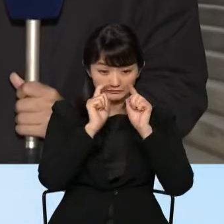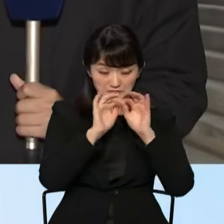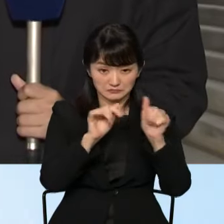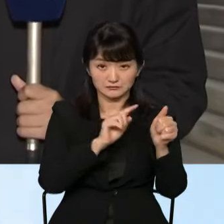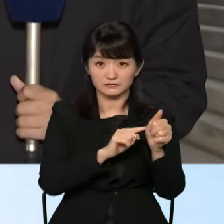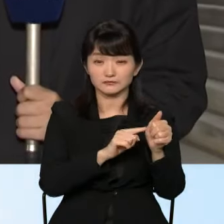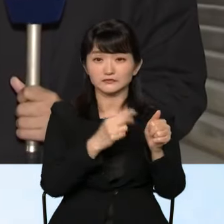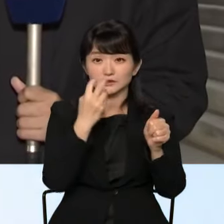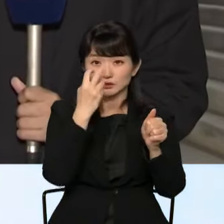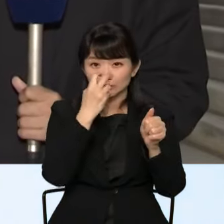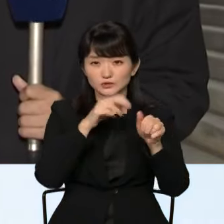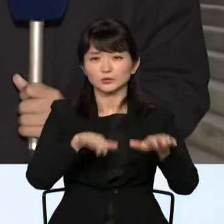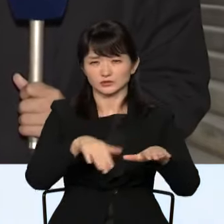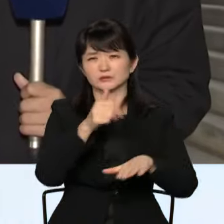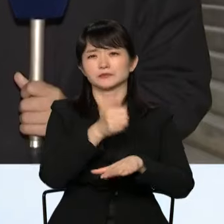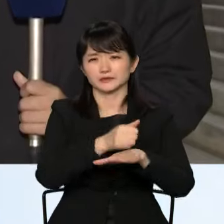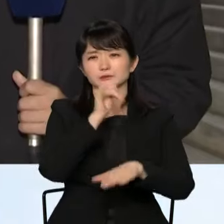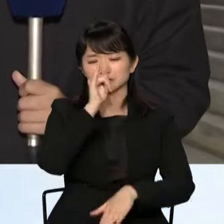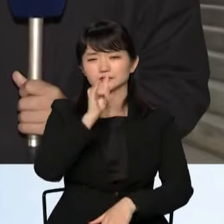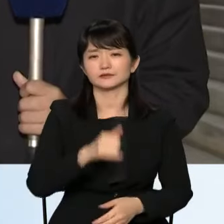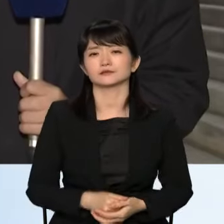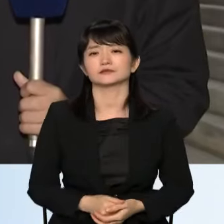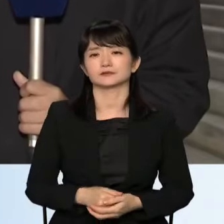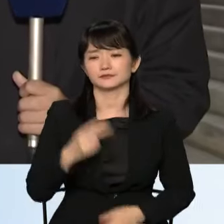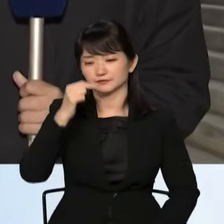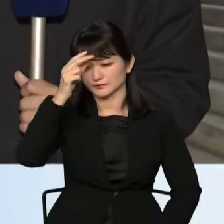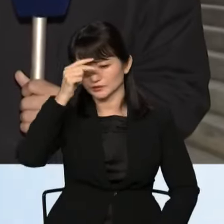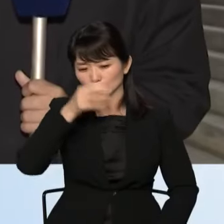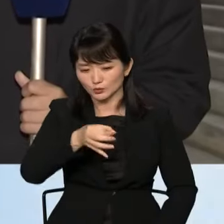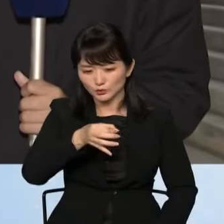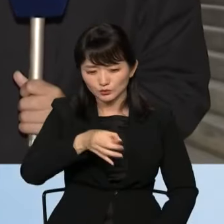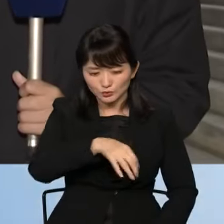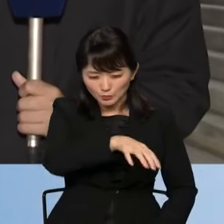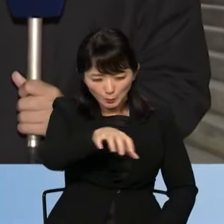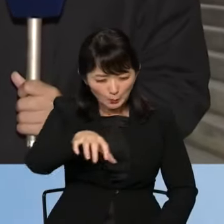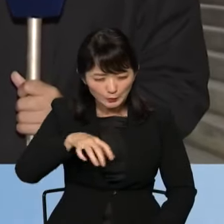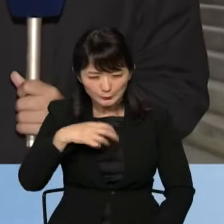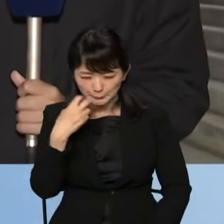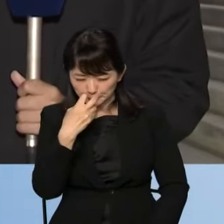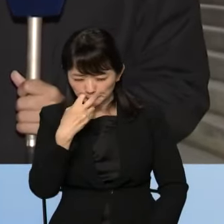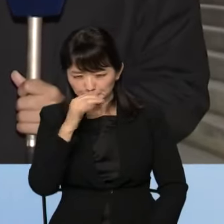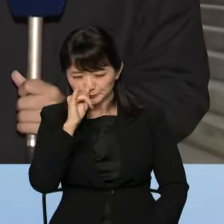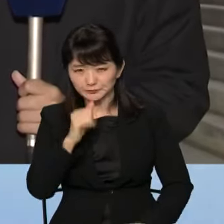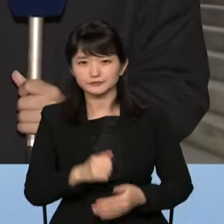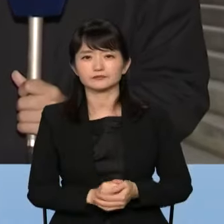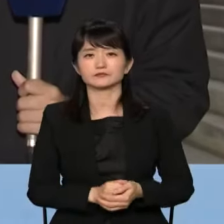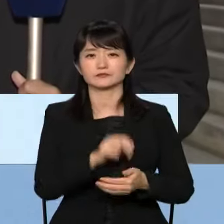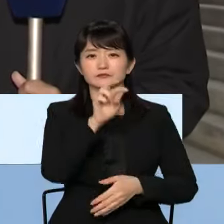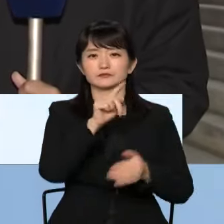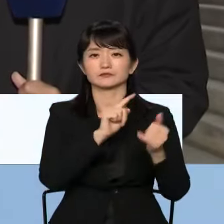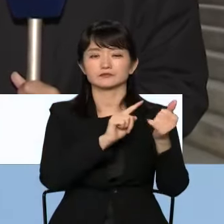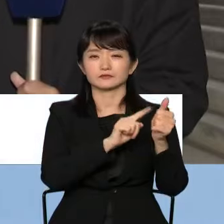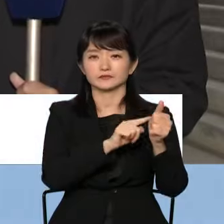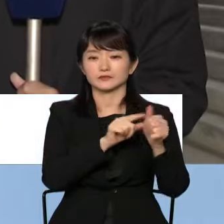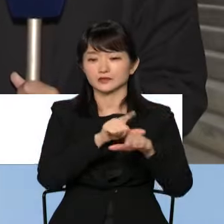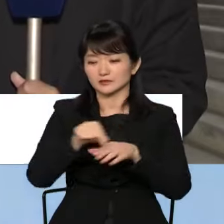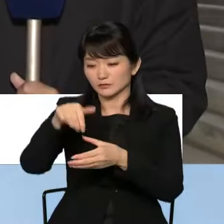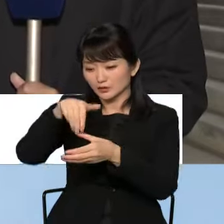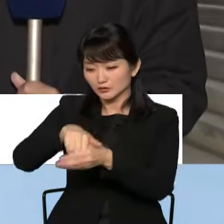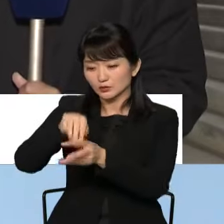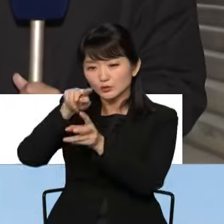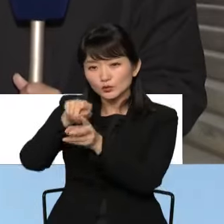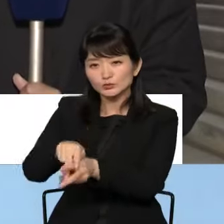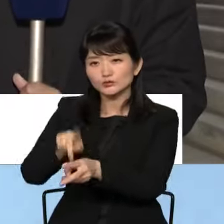조사는 오늘이 마지막일 수도 있습니다. 검찰은 돈의 흐름도 파고들었지만 명 씨가 지방선거 예비 후보자들에게